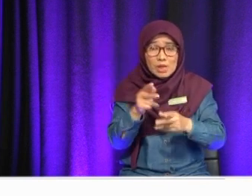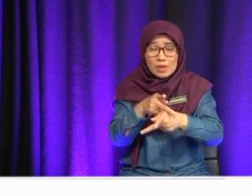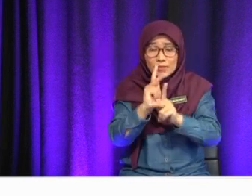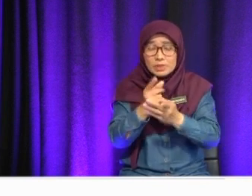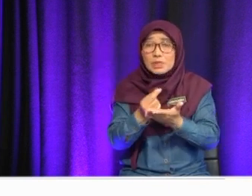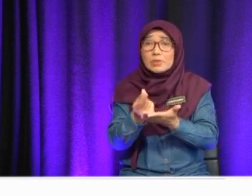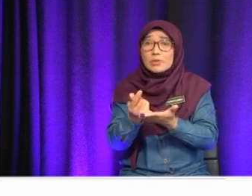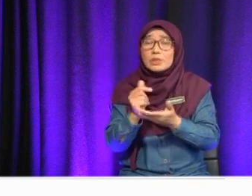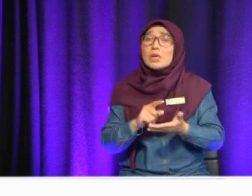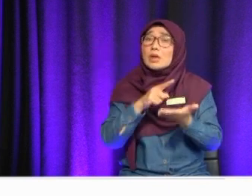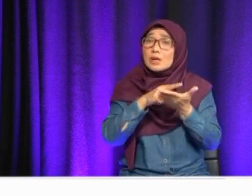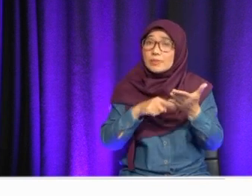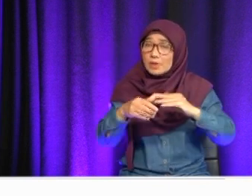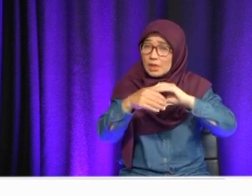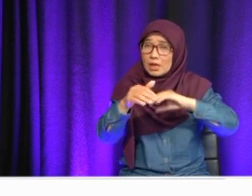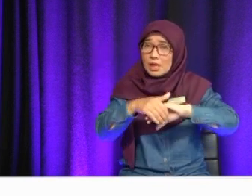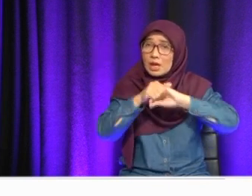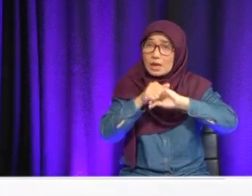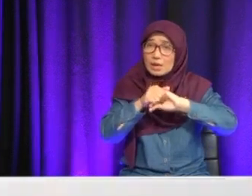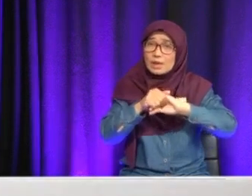yang sesuai untuk Ani?